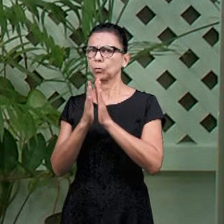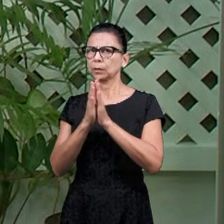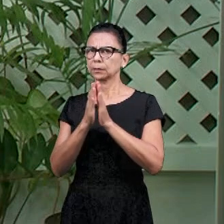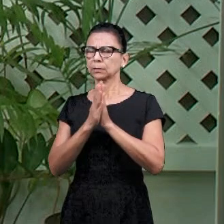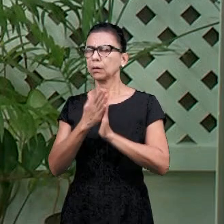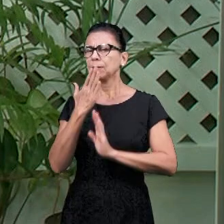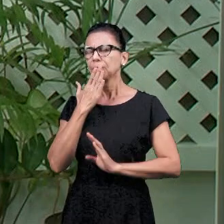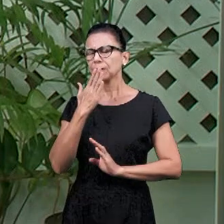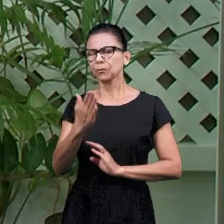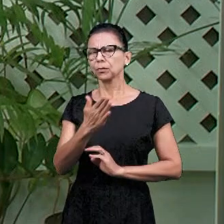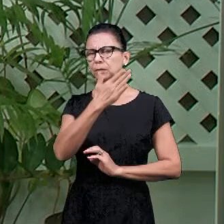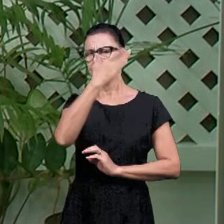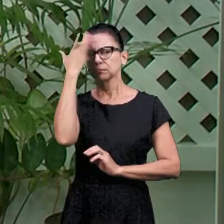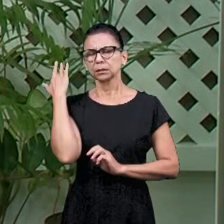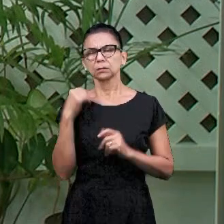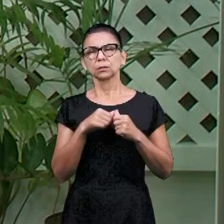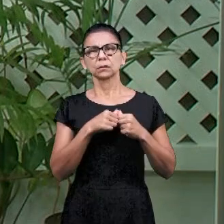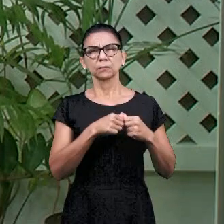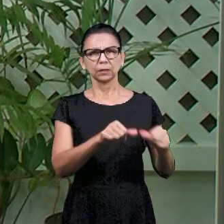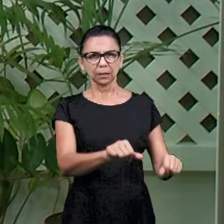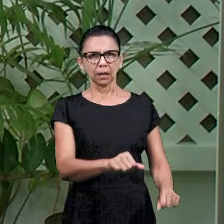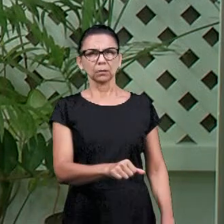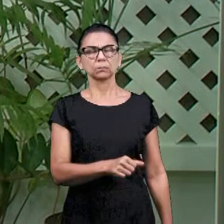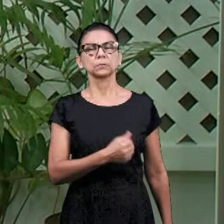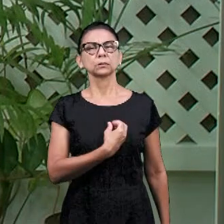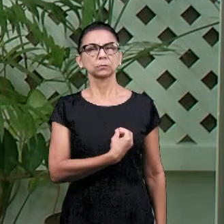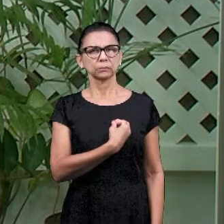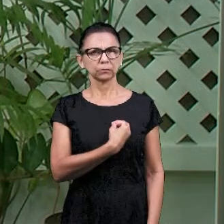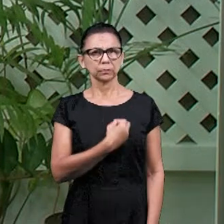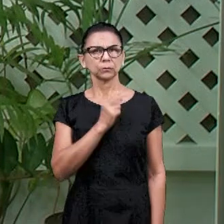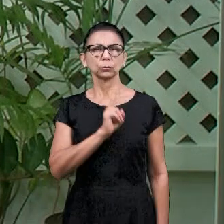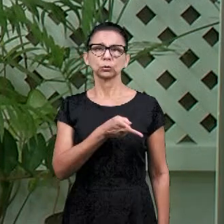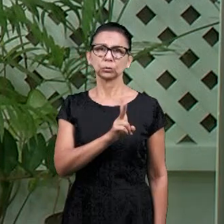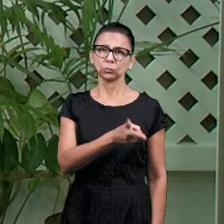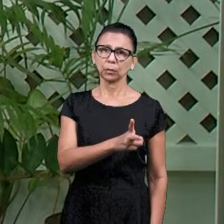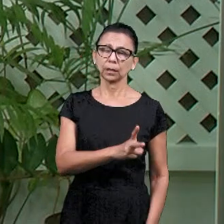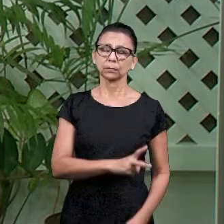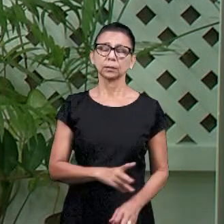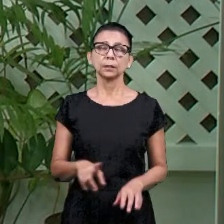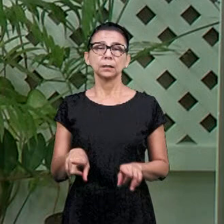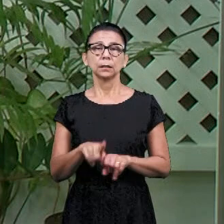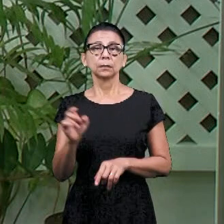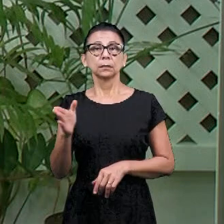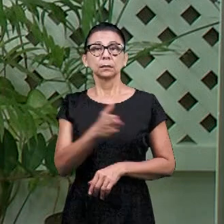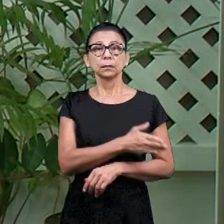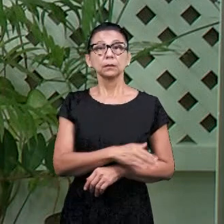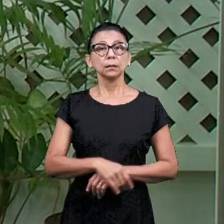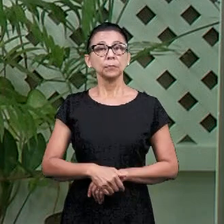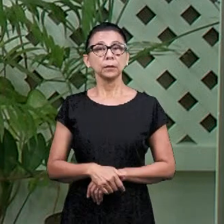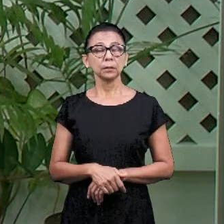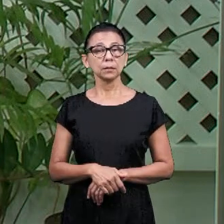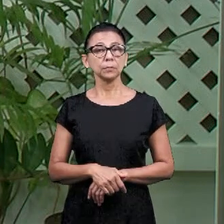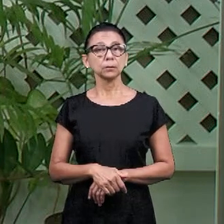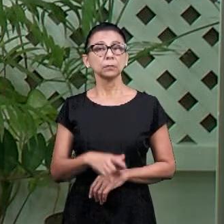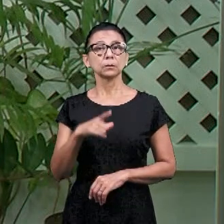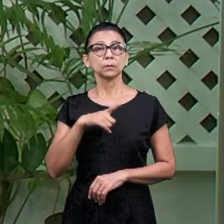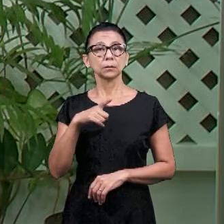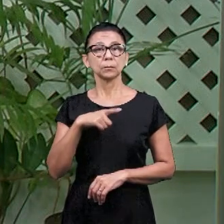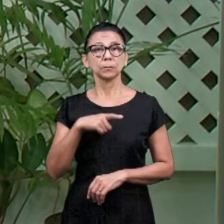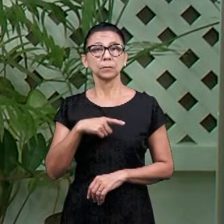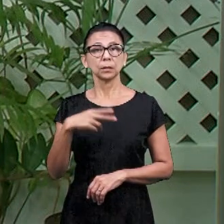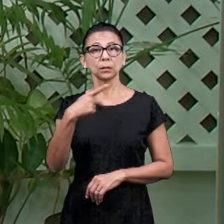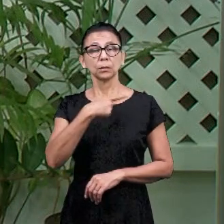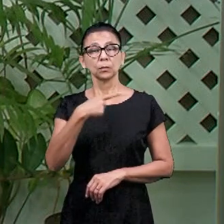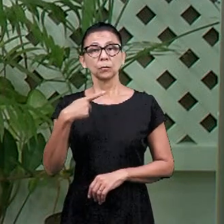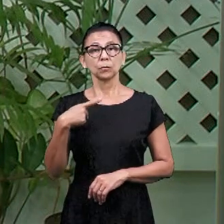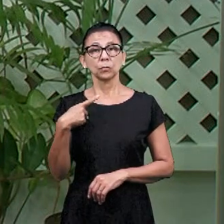prière pour ses bien-aimés. Les pasteurs ouvriers, nous sommes un groupe interné. La